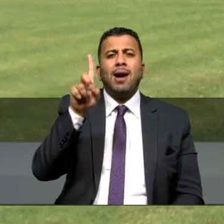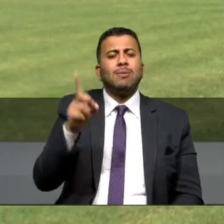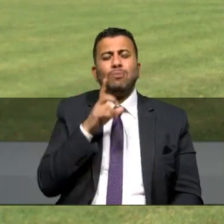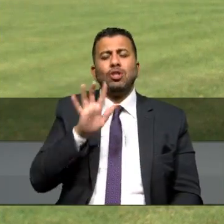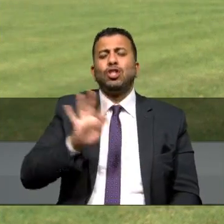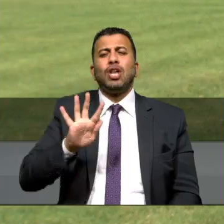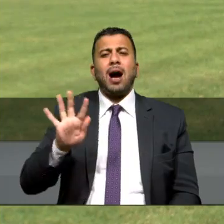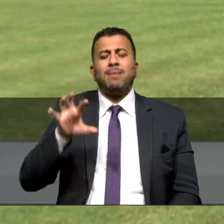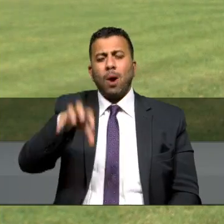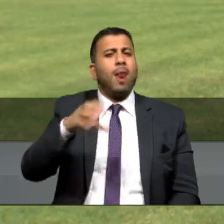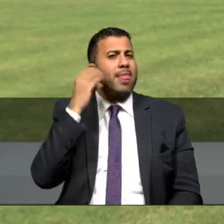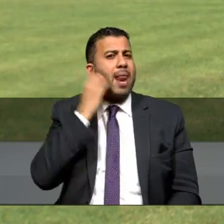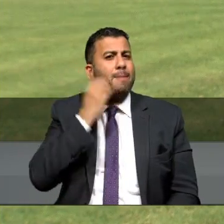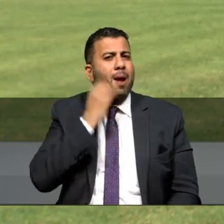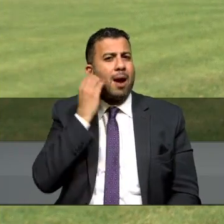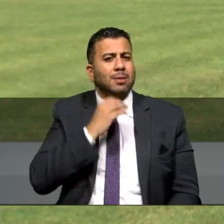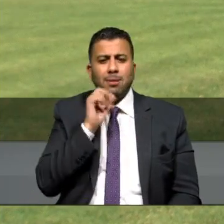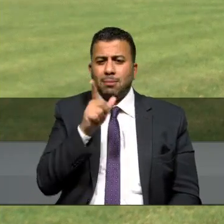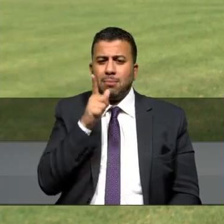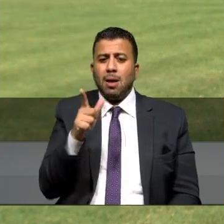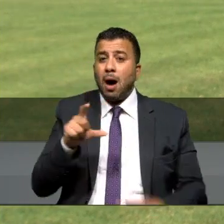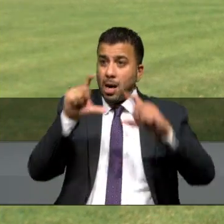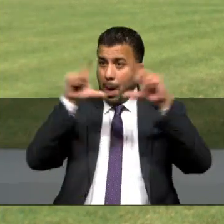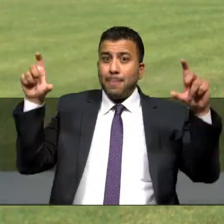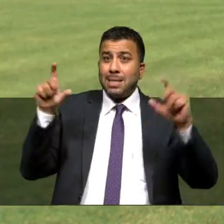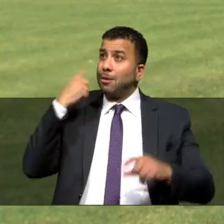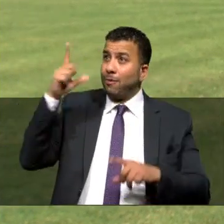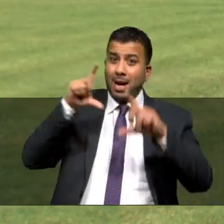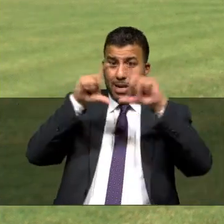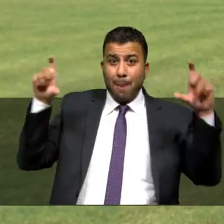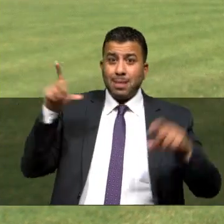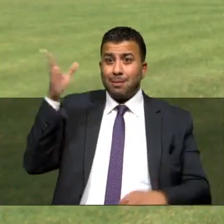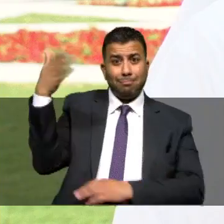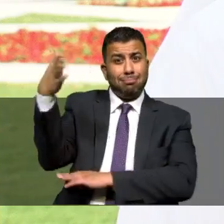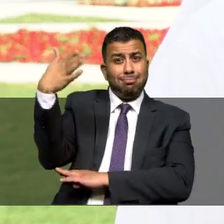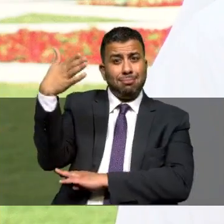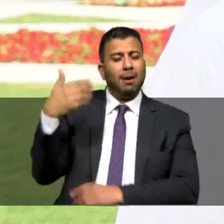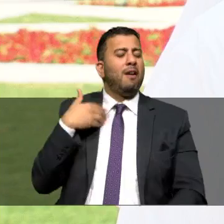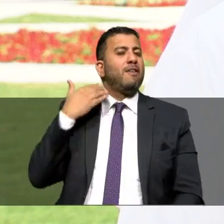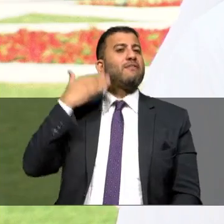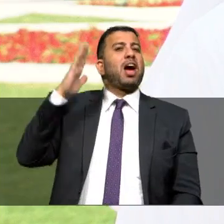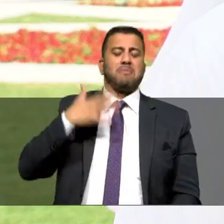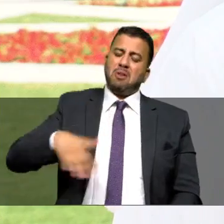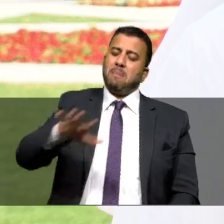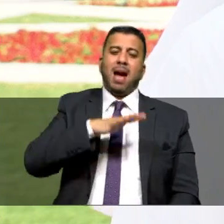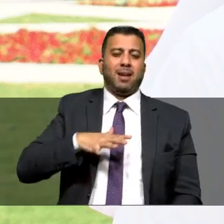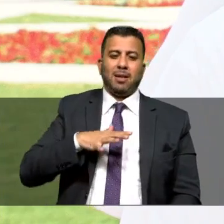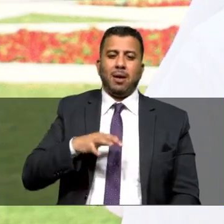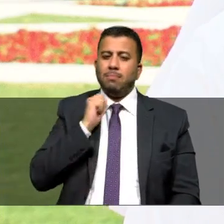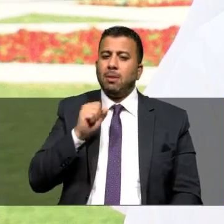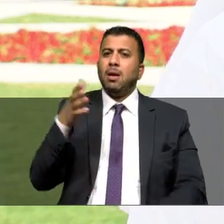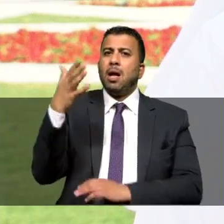الإمارات، وهذا الرمز الذي نفتخر فيه جميعا. العلم يمثلنا الكثير، العلم يمثلنا